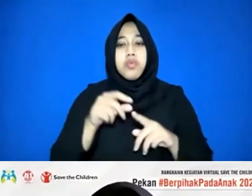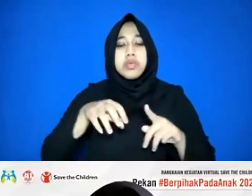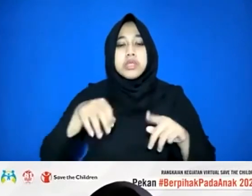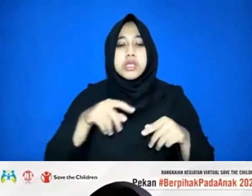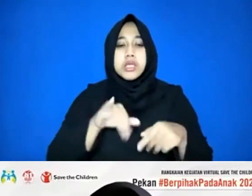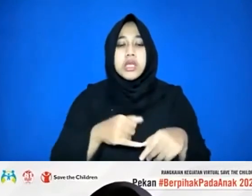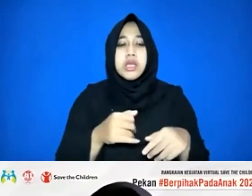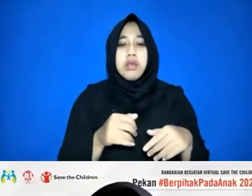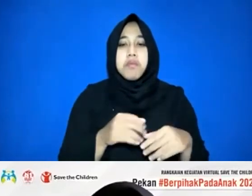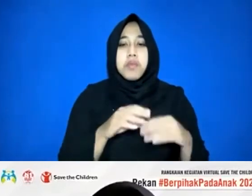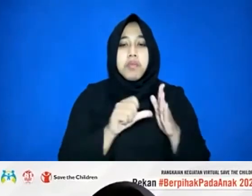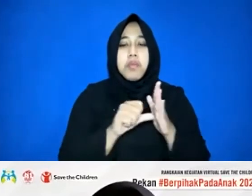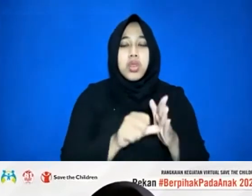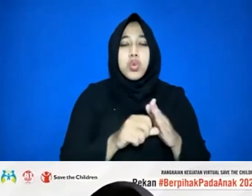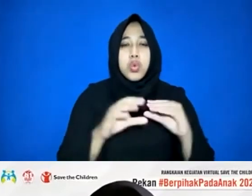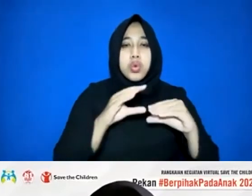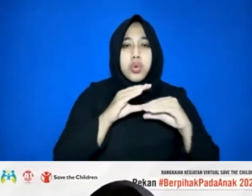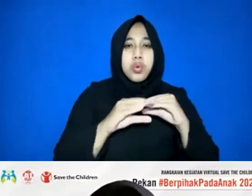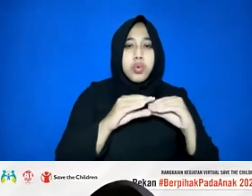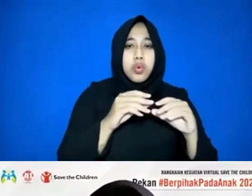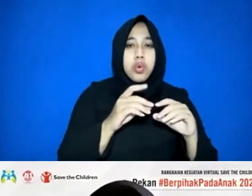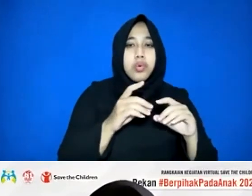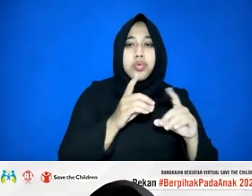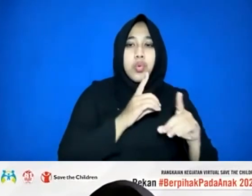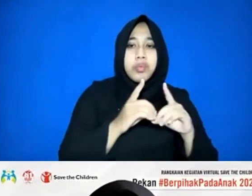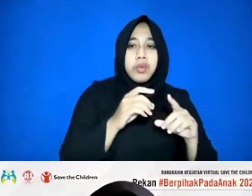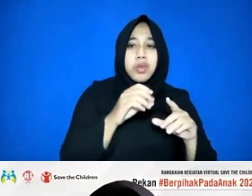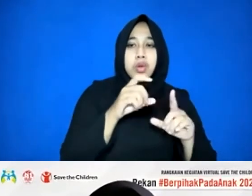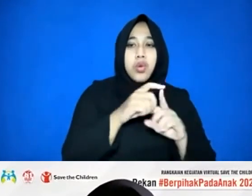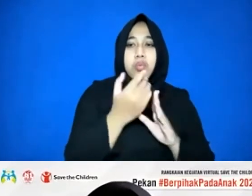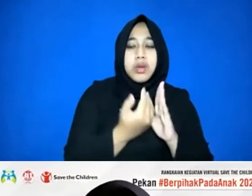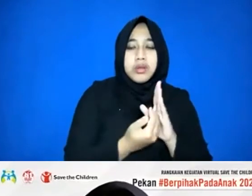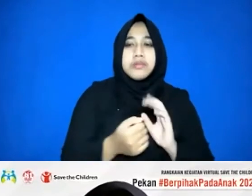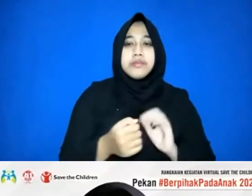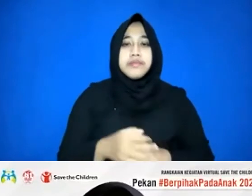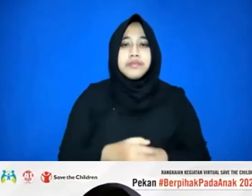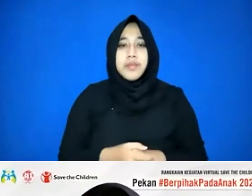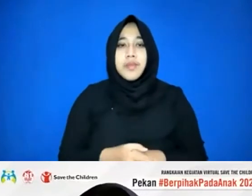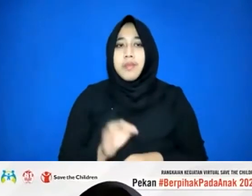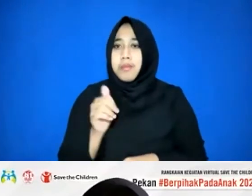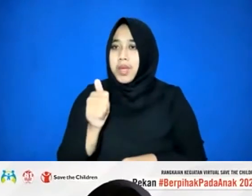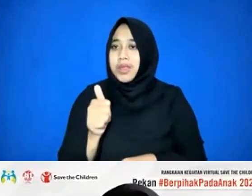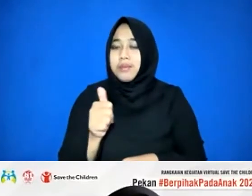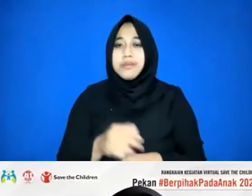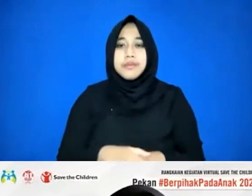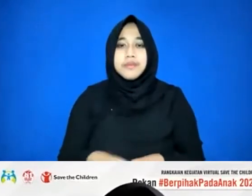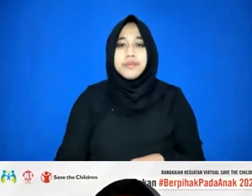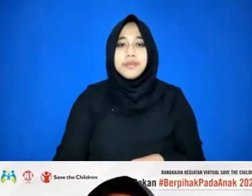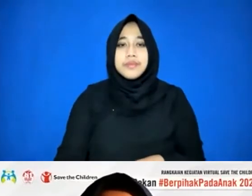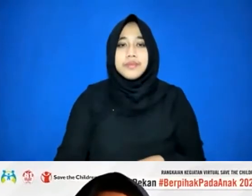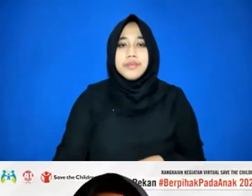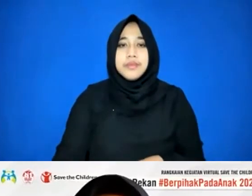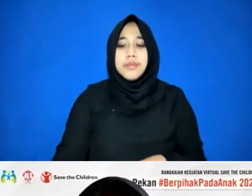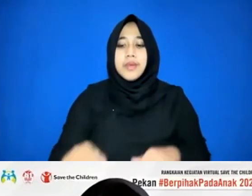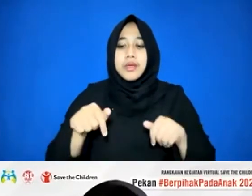membantu komunikasi. Jadi bentuk suportifnya bisa dilakukan seperti itu. Oke, mantap sekali ya. Ini sekarang ini